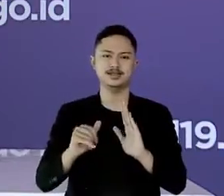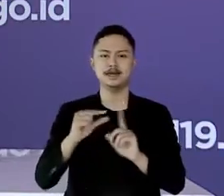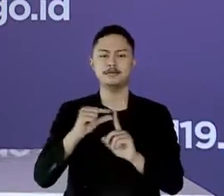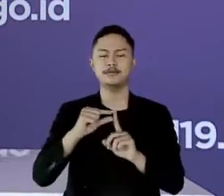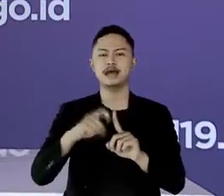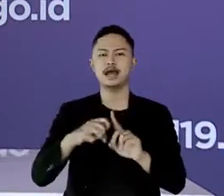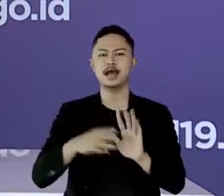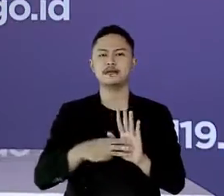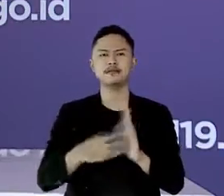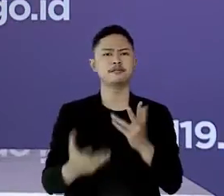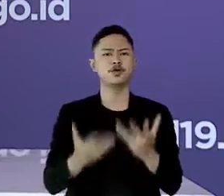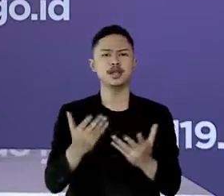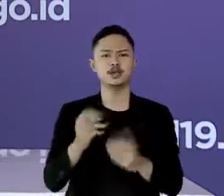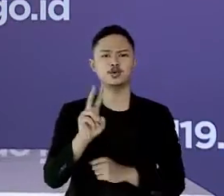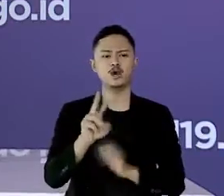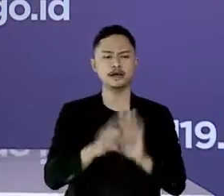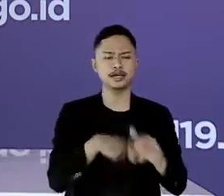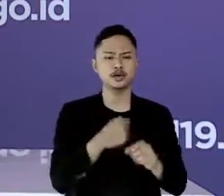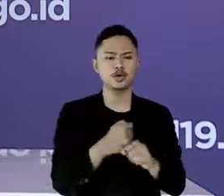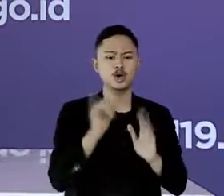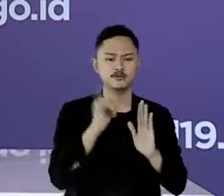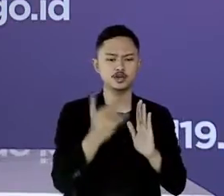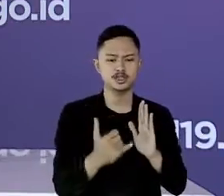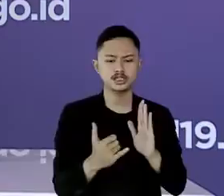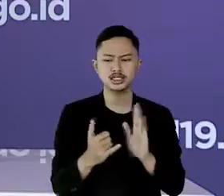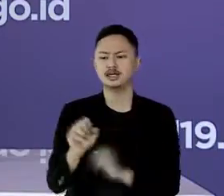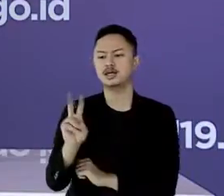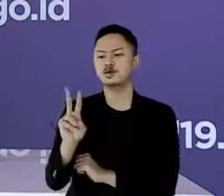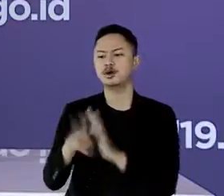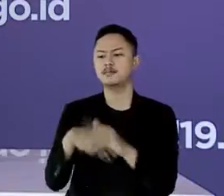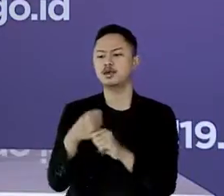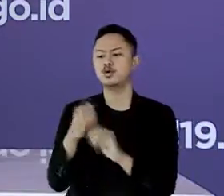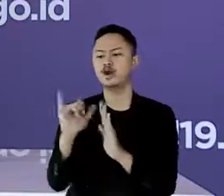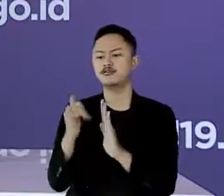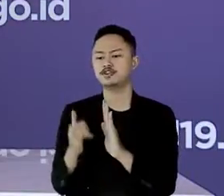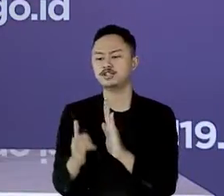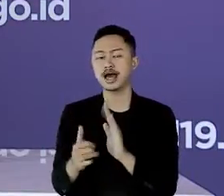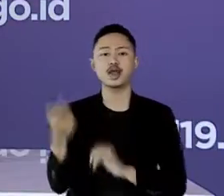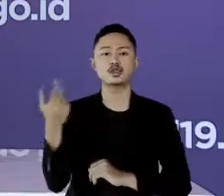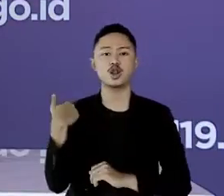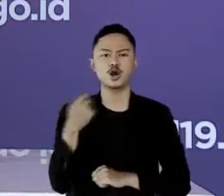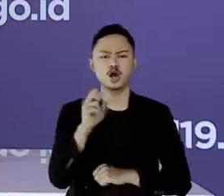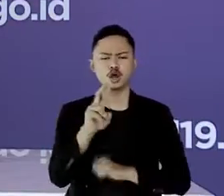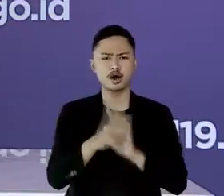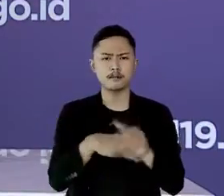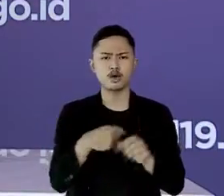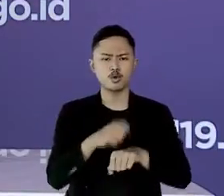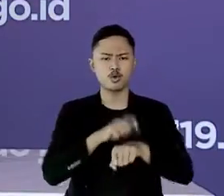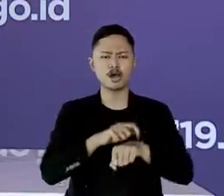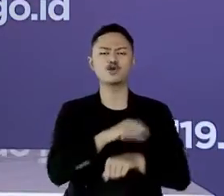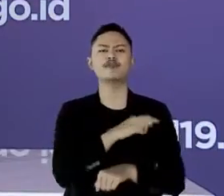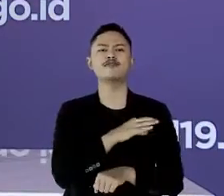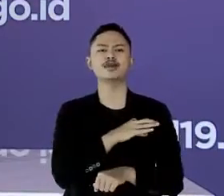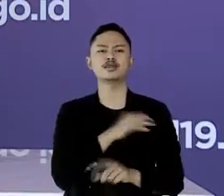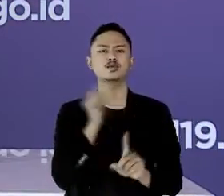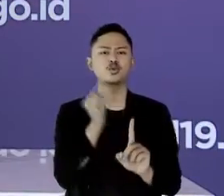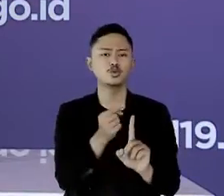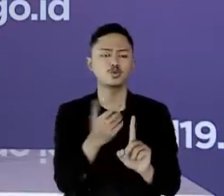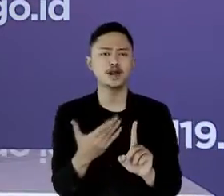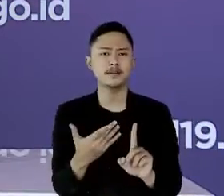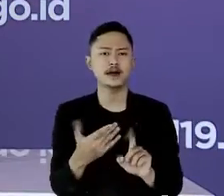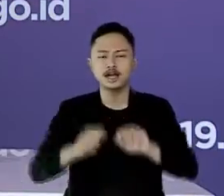dilakukan per dua mingguan mohon pemerintah daerah dapat memanfaatkan rentang waktu yang ada sebaik mungkin untuk